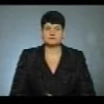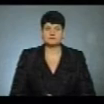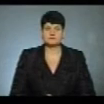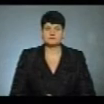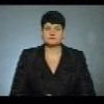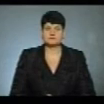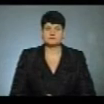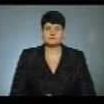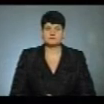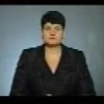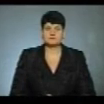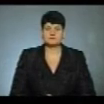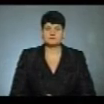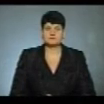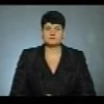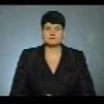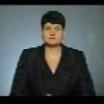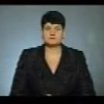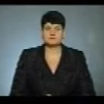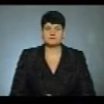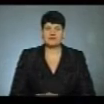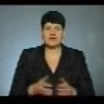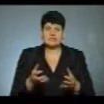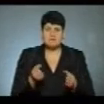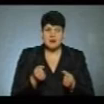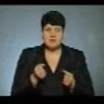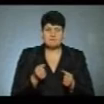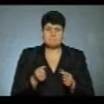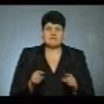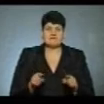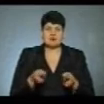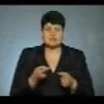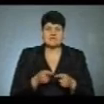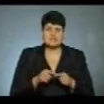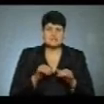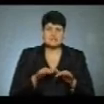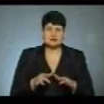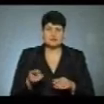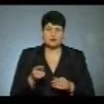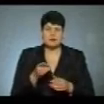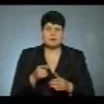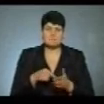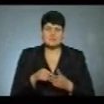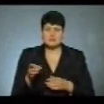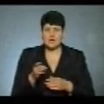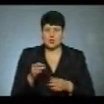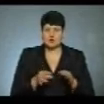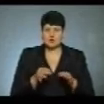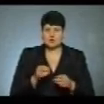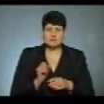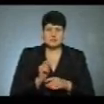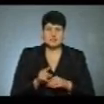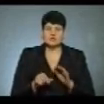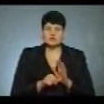Суспільному. Тернопіль. Тримання під вартою. Такий запобіжний захід Тернопільський міськрайонний суд призначив